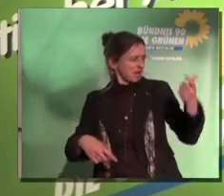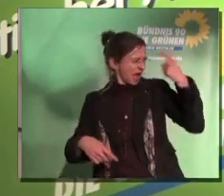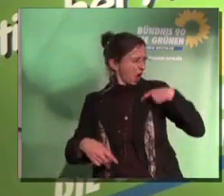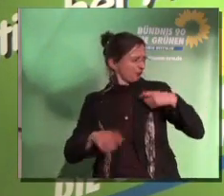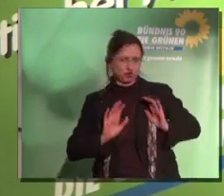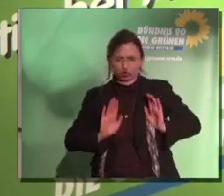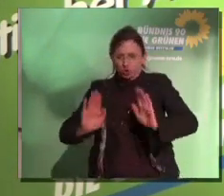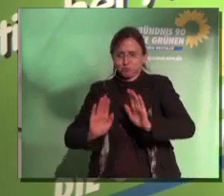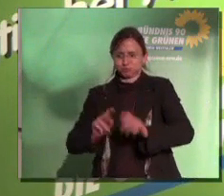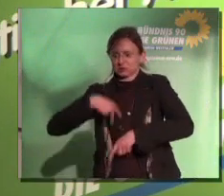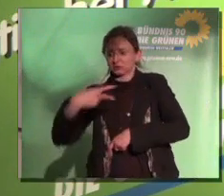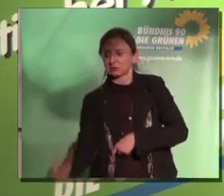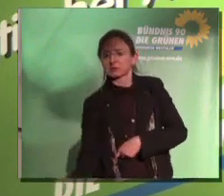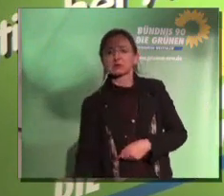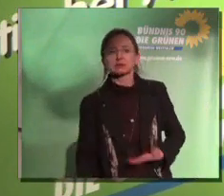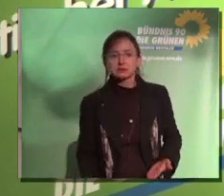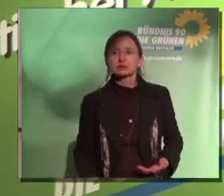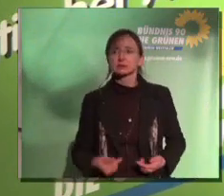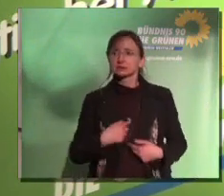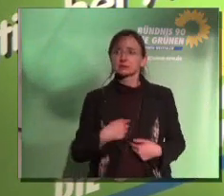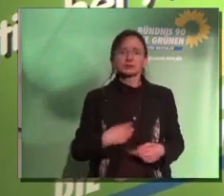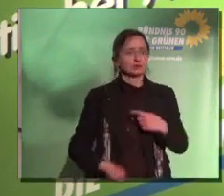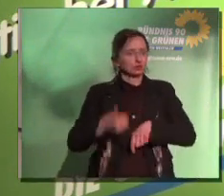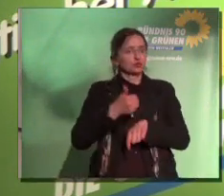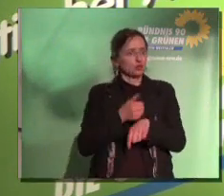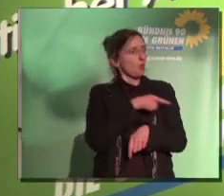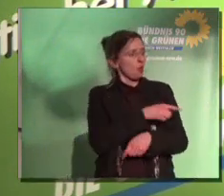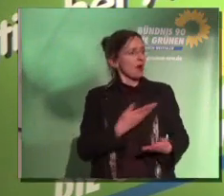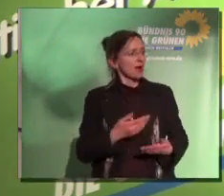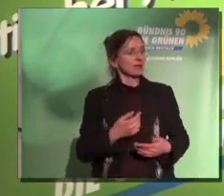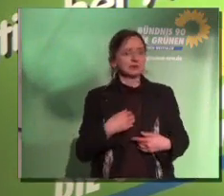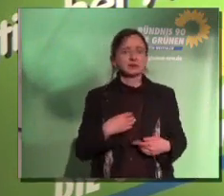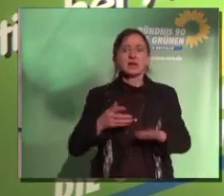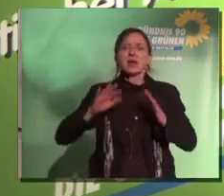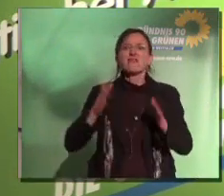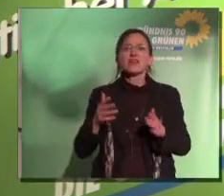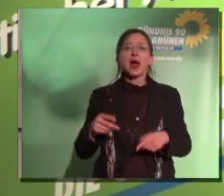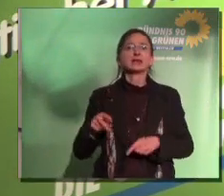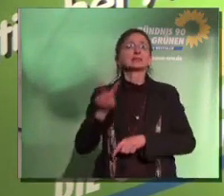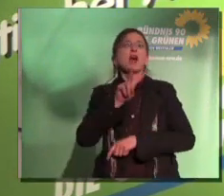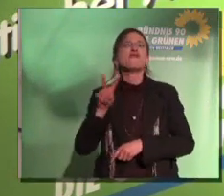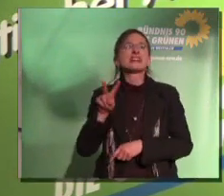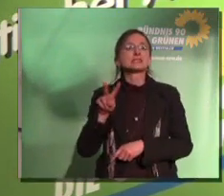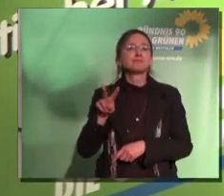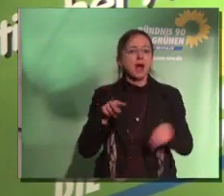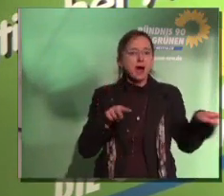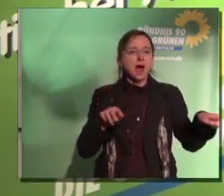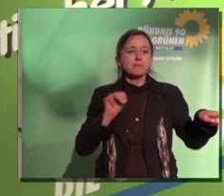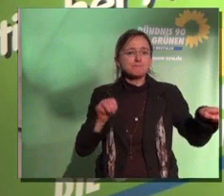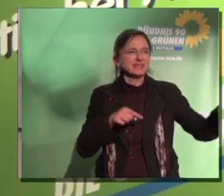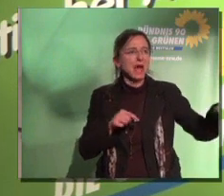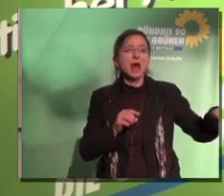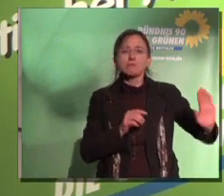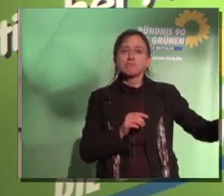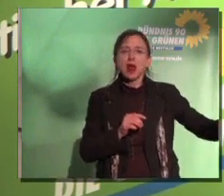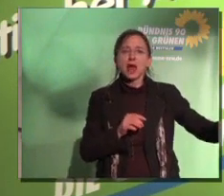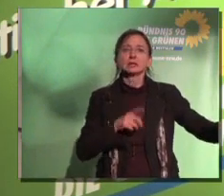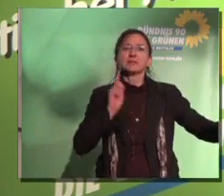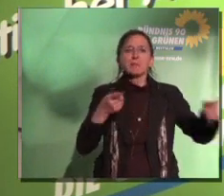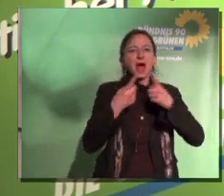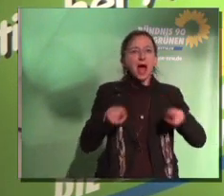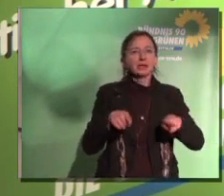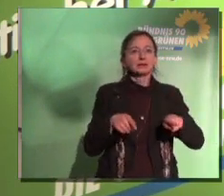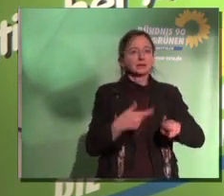allererste. Ich glaube, den einzigen, den er vielleicht dabei behalten wäre, wäre noch Micha Vesper gewesen. Aber wir alle anderen hätten in die Grube geschubst. Ja.